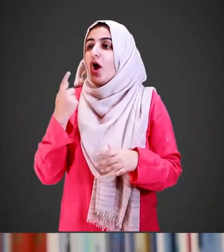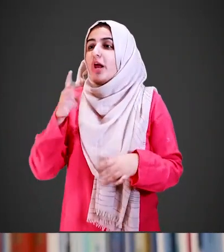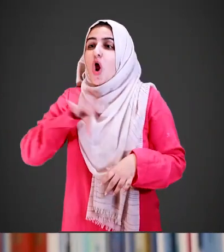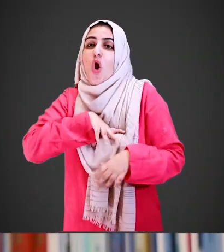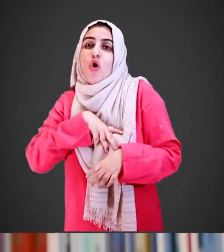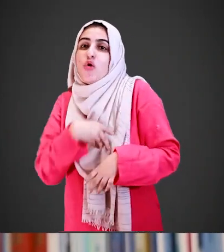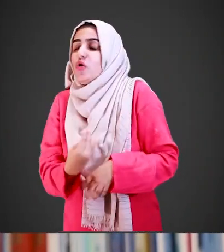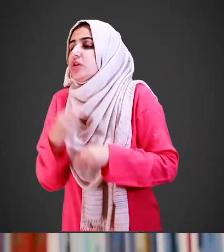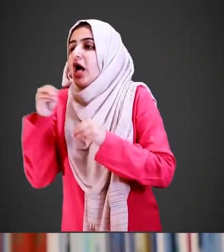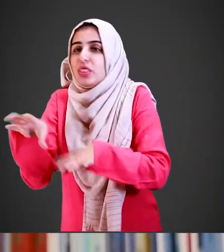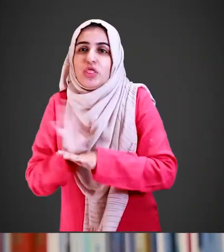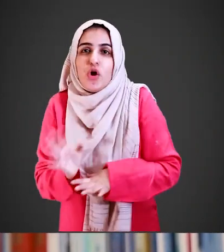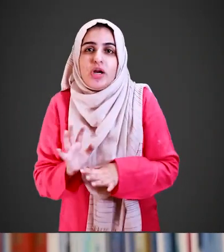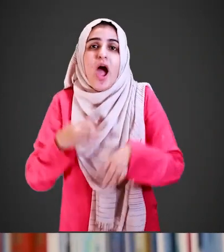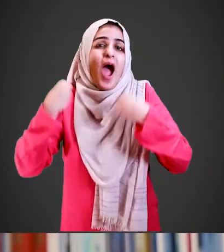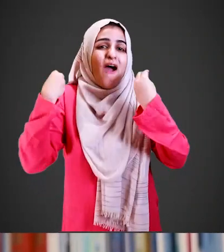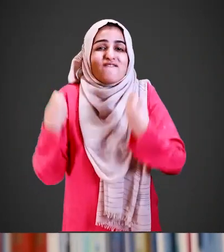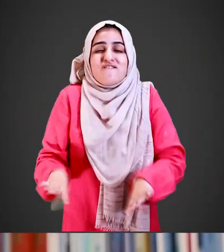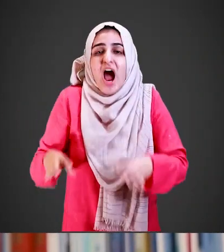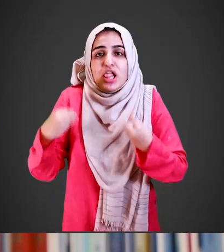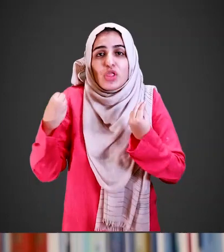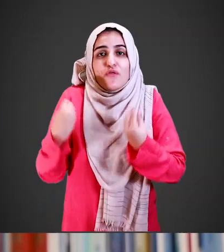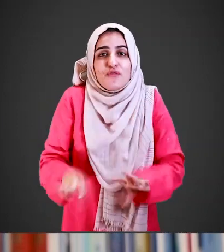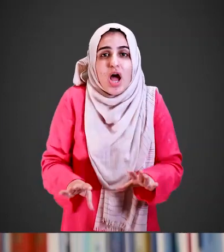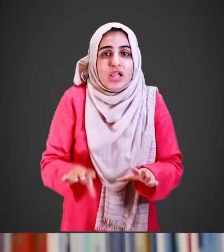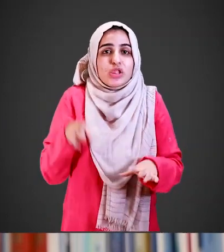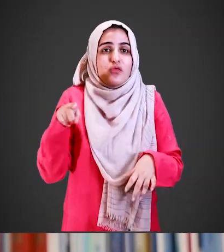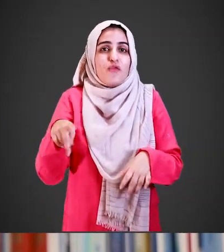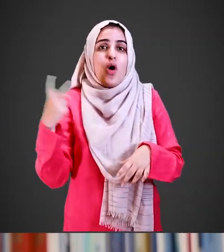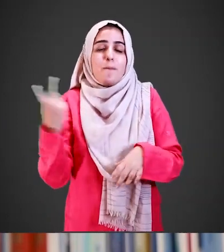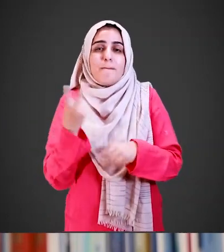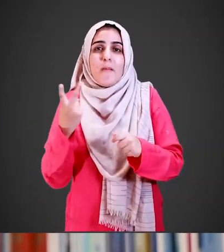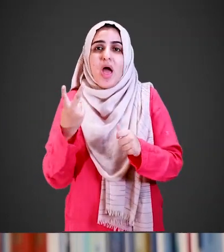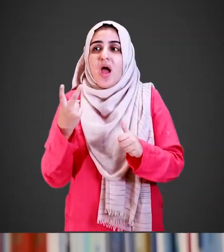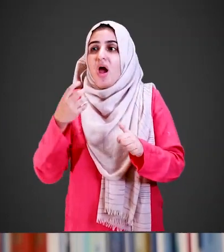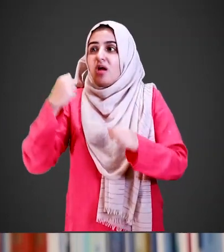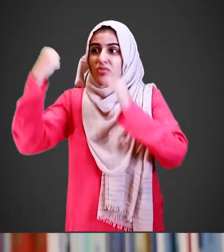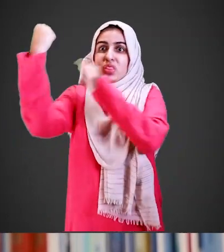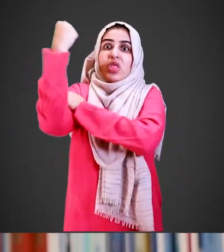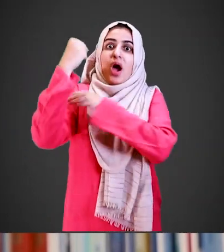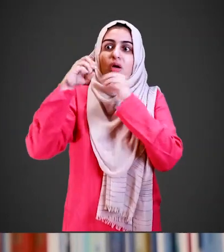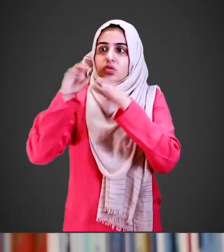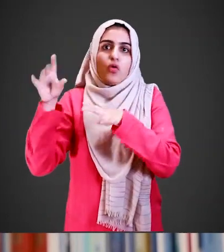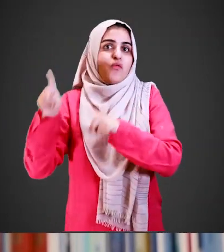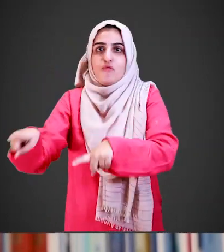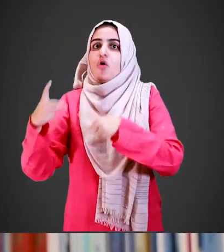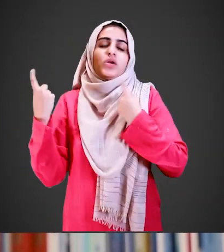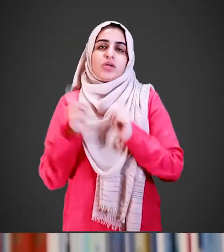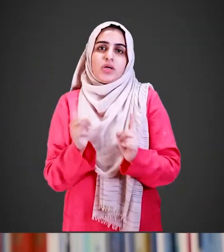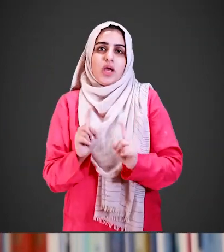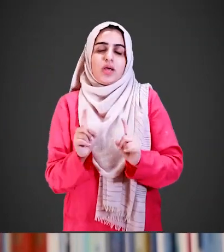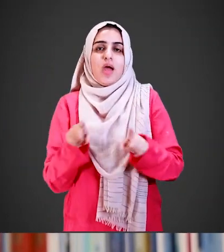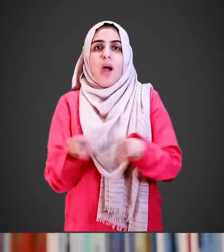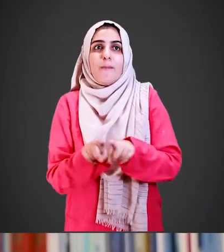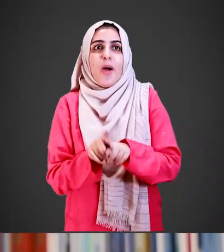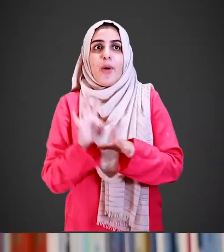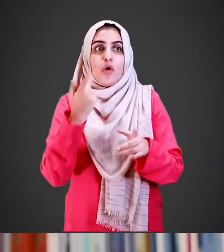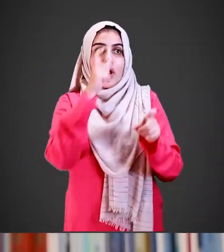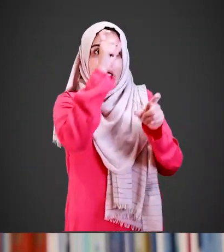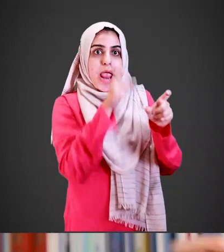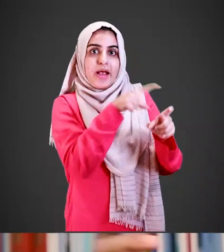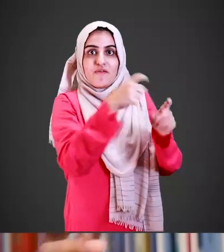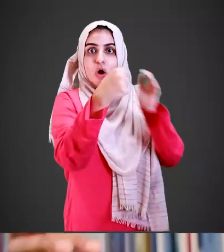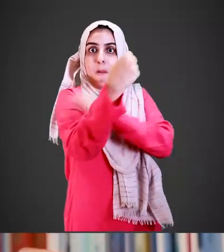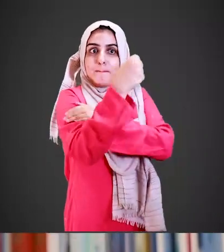نہ ہو، بے ضروری غیر جانبدارانہ جو آپ کی مونوپلیز بن جاتی ہیں وہ نہ بنے، یعنی کہ کوئی ایک